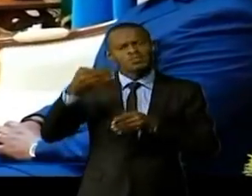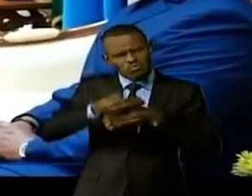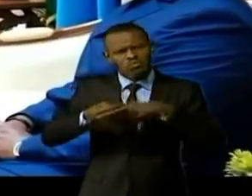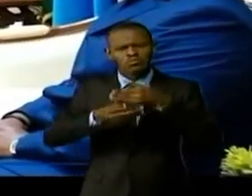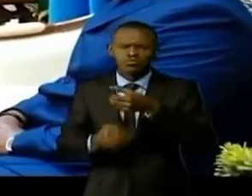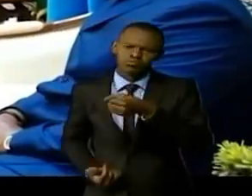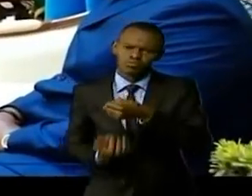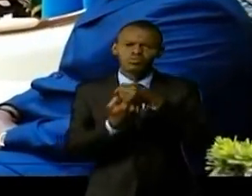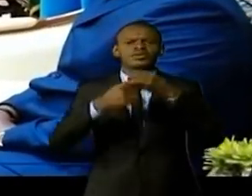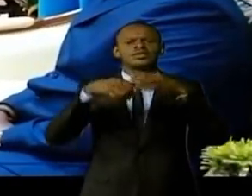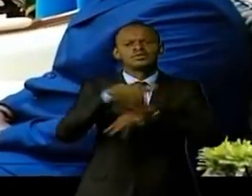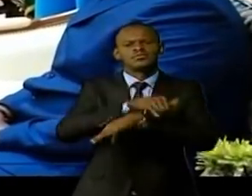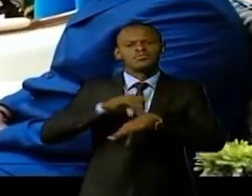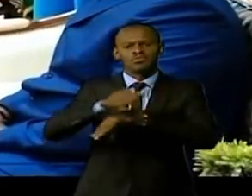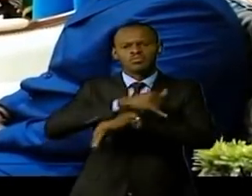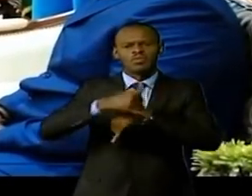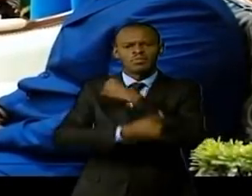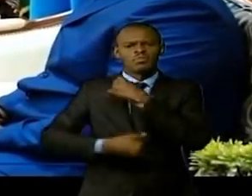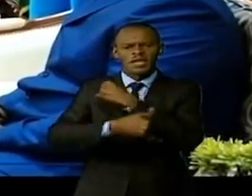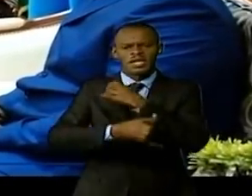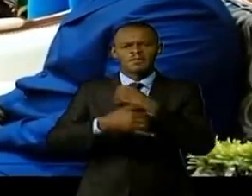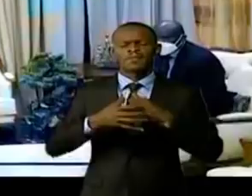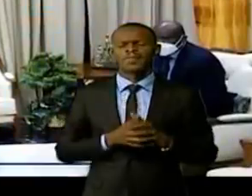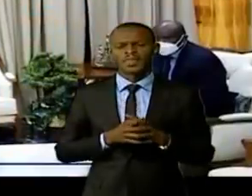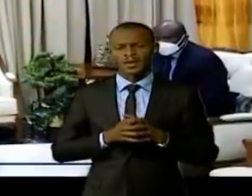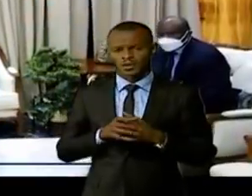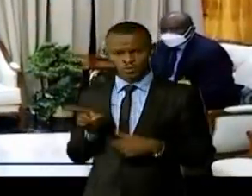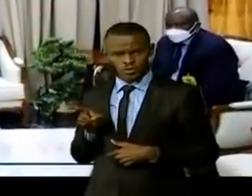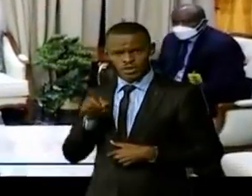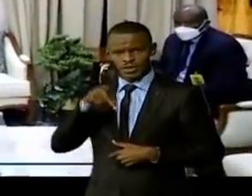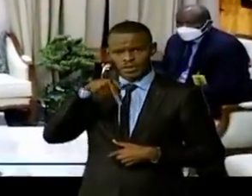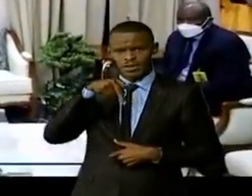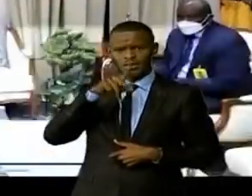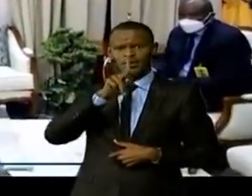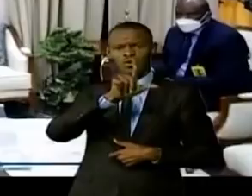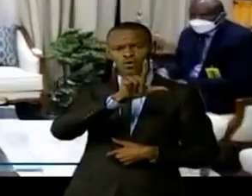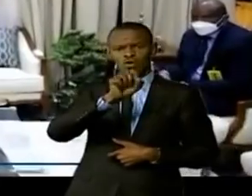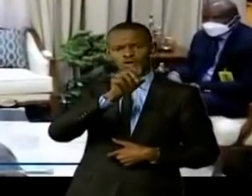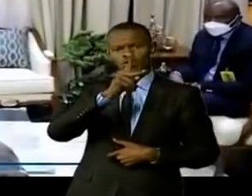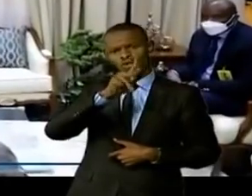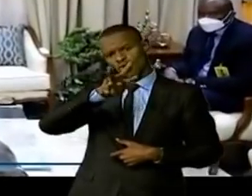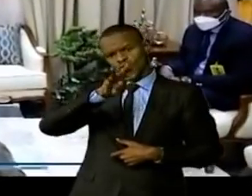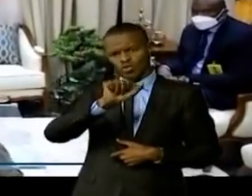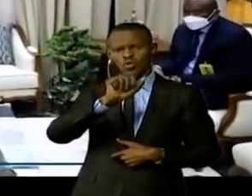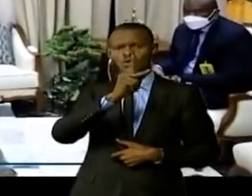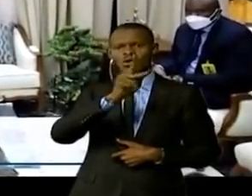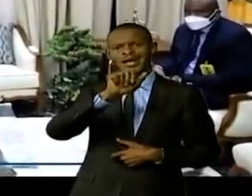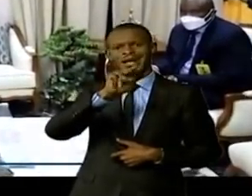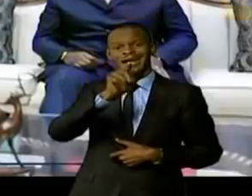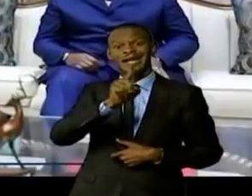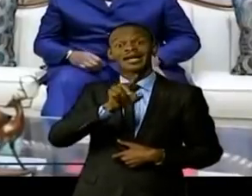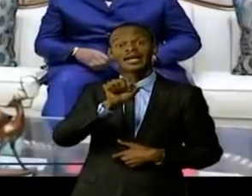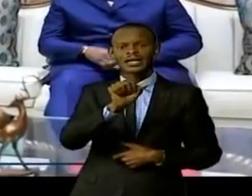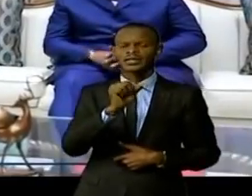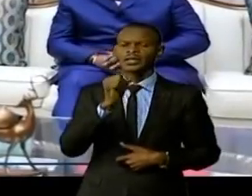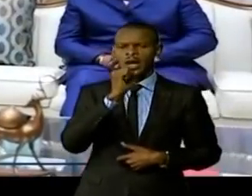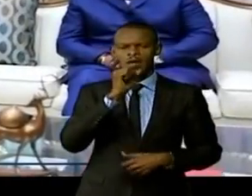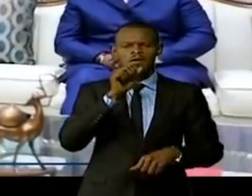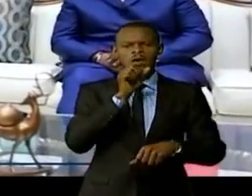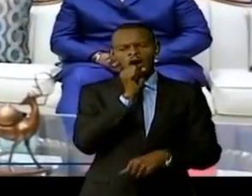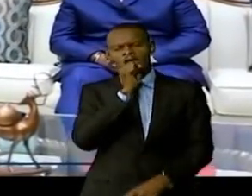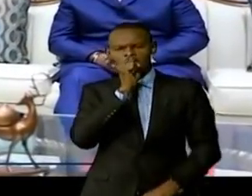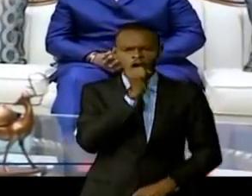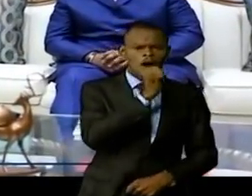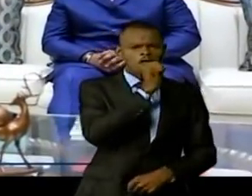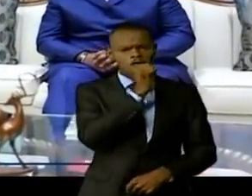Pascal Lokwa Kanza est non seulement un chanteur, mais aussi un multi-instrumentaliste,